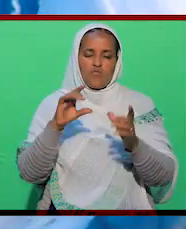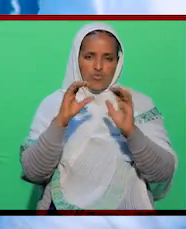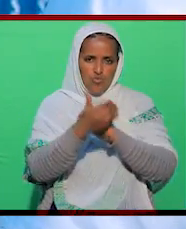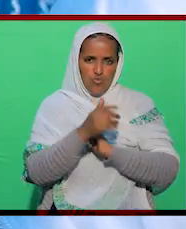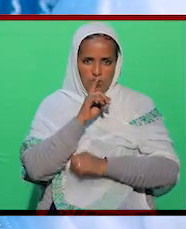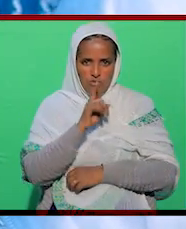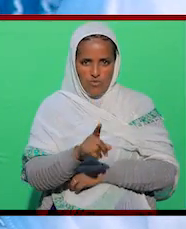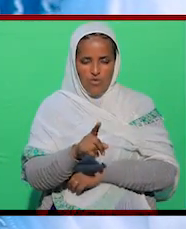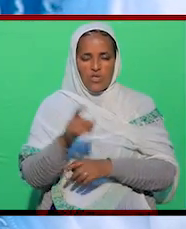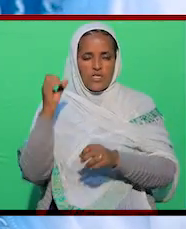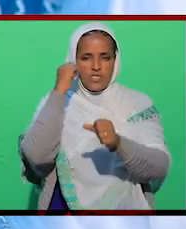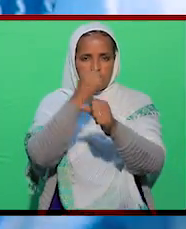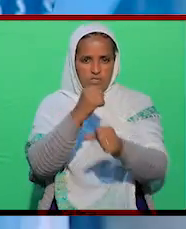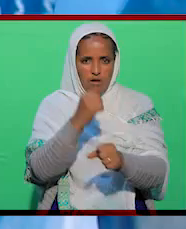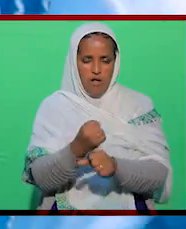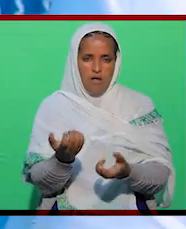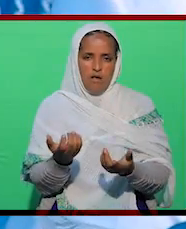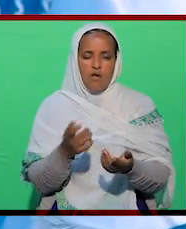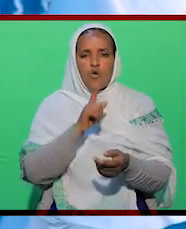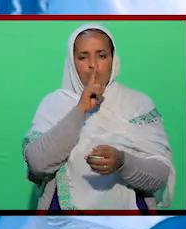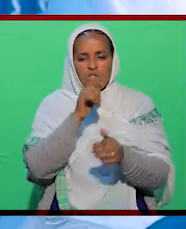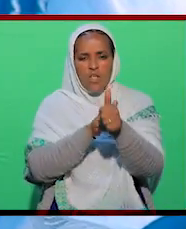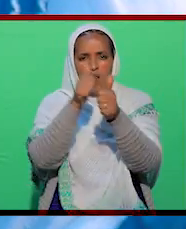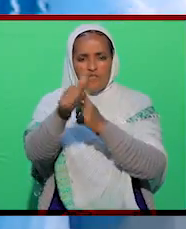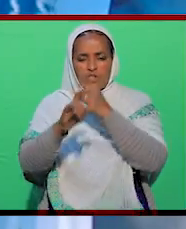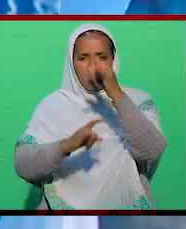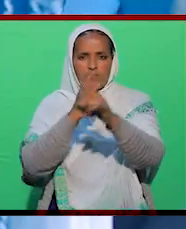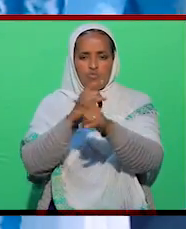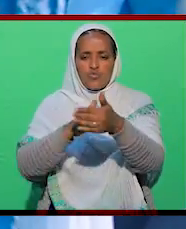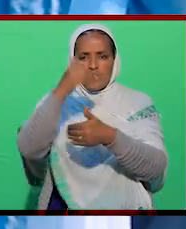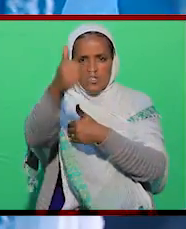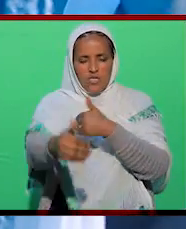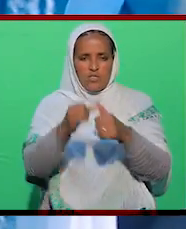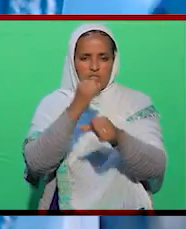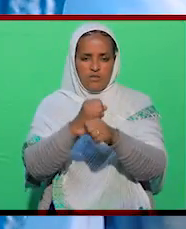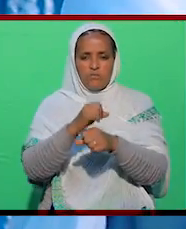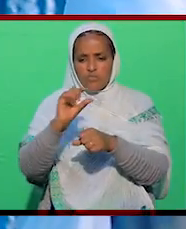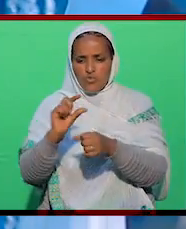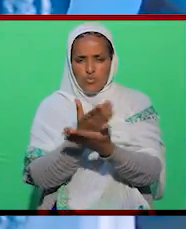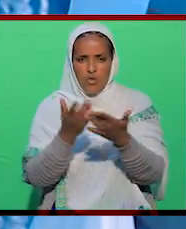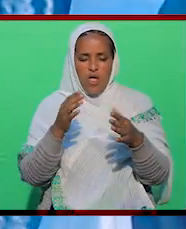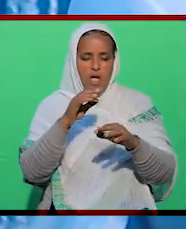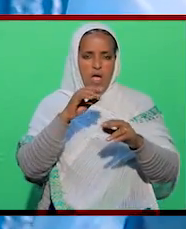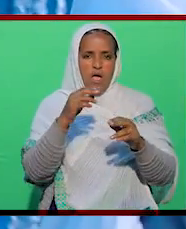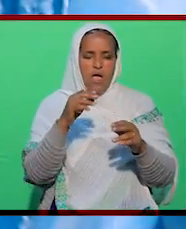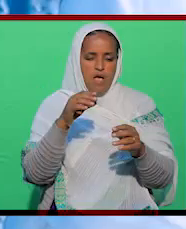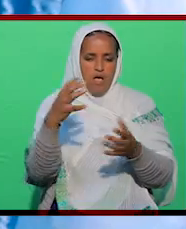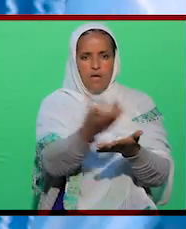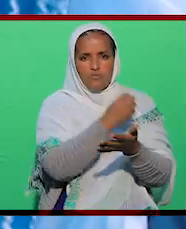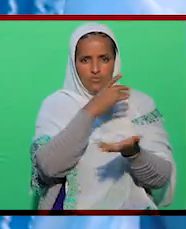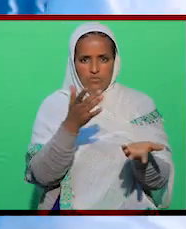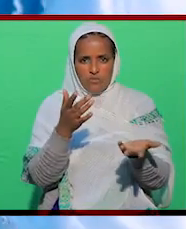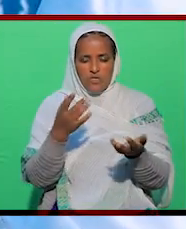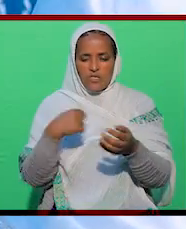የምንተርፍ እንሁን እንስራ በእውነቱ አልፈን ዘመኑን ተሻግረን እንስራ በጥቃቅን ጉዳዮች